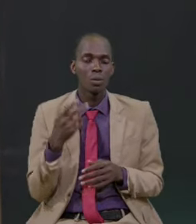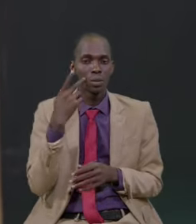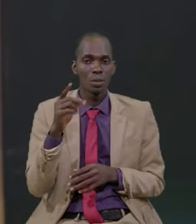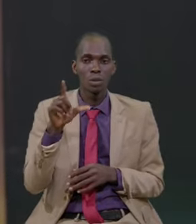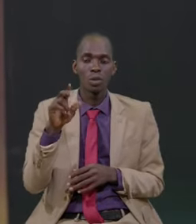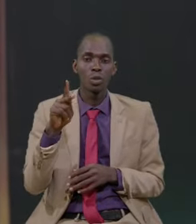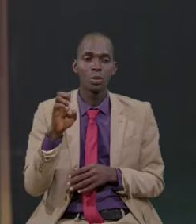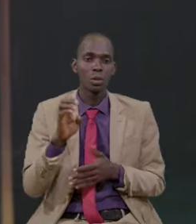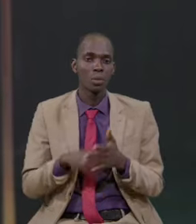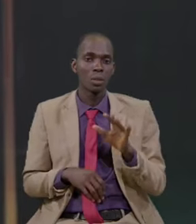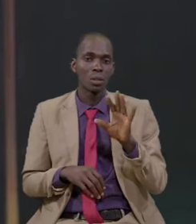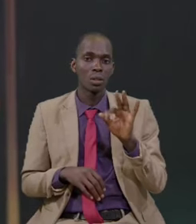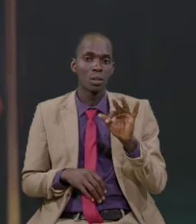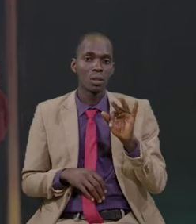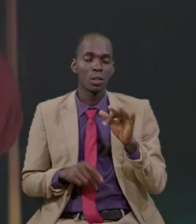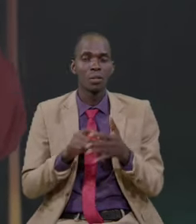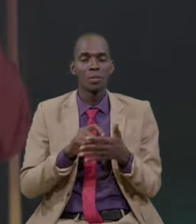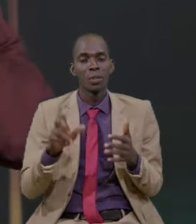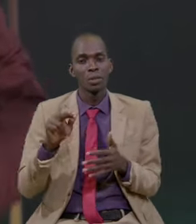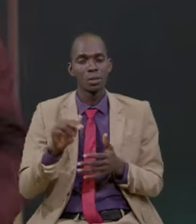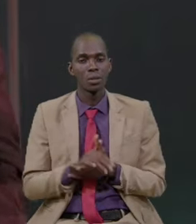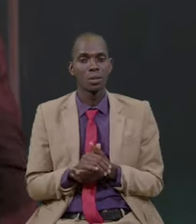19, 13.